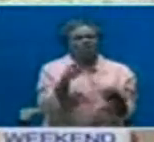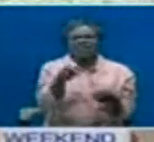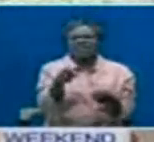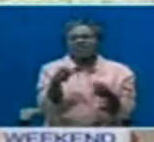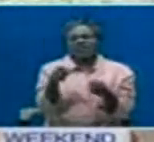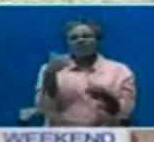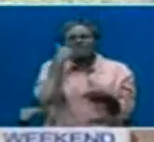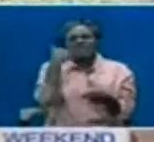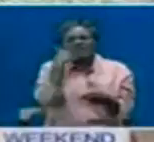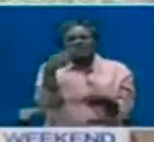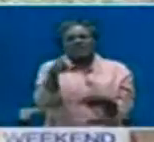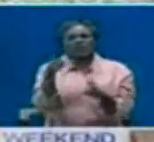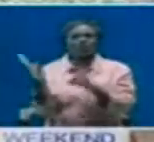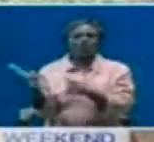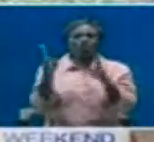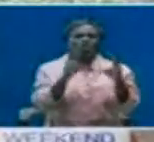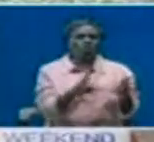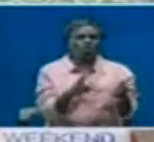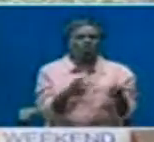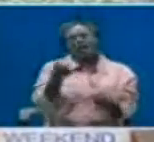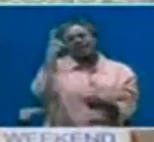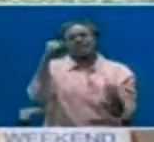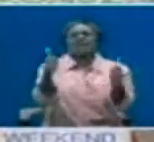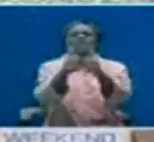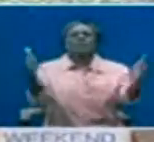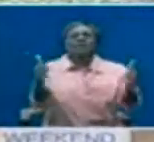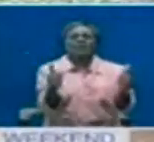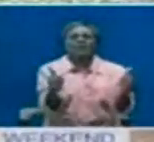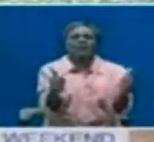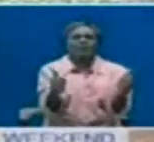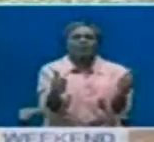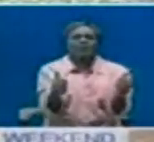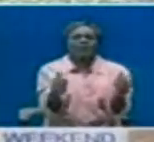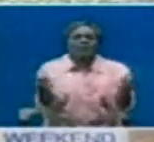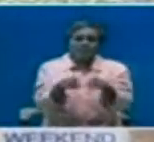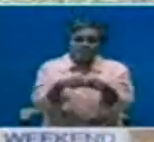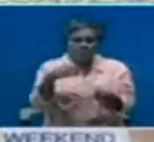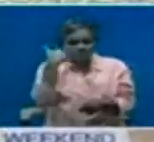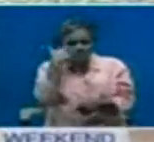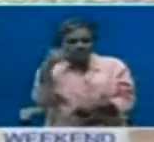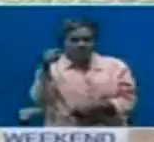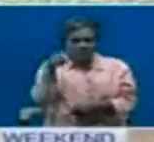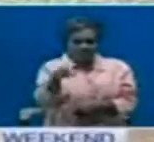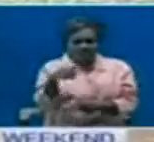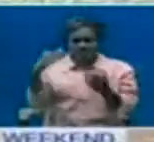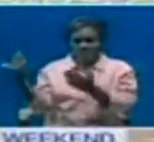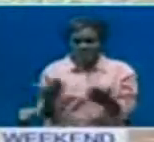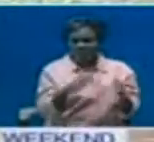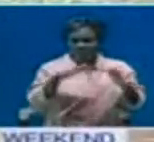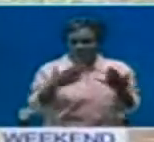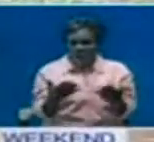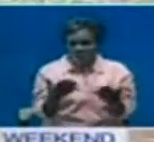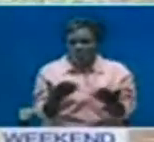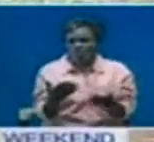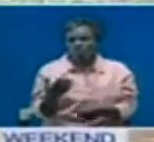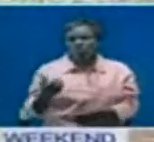ni ya jadi, ambaye tunaelewa sana. Na hiyo kitu sana sana inaletwa na wafijana.